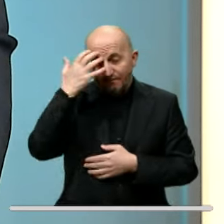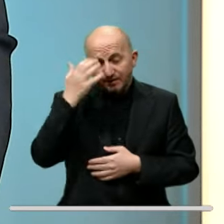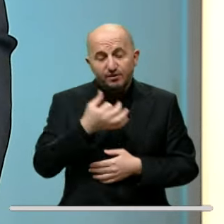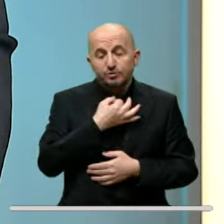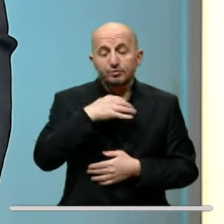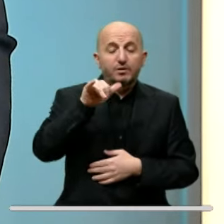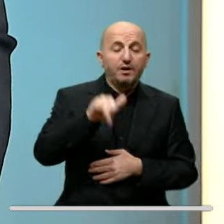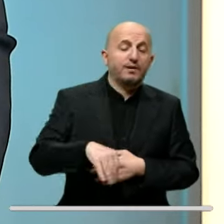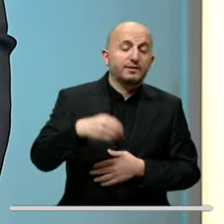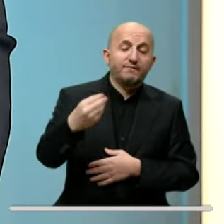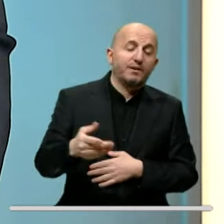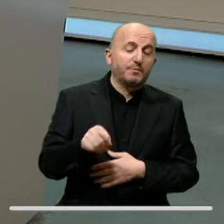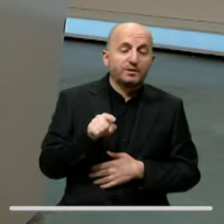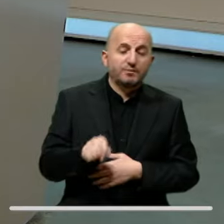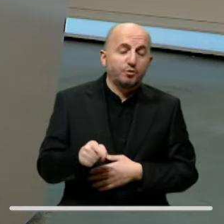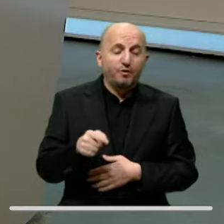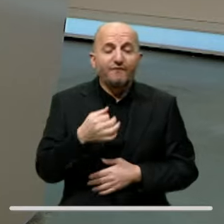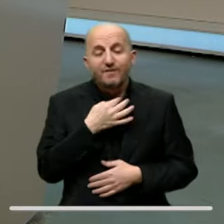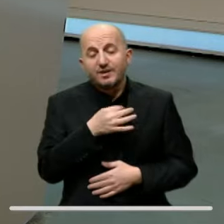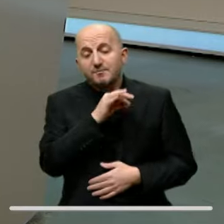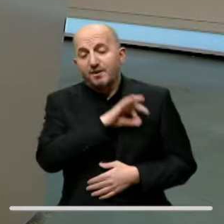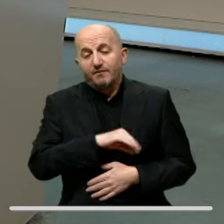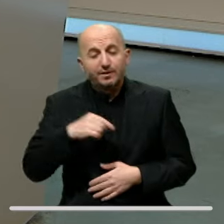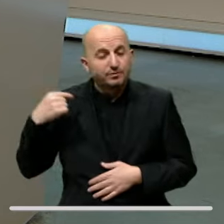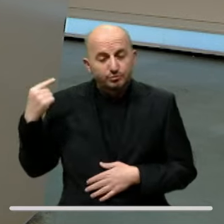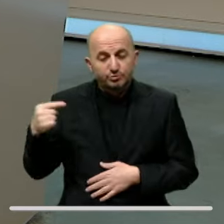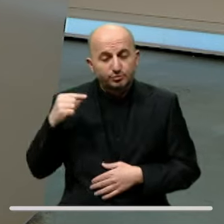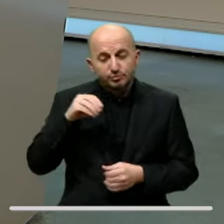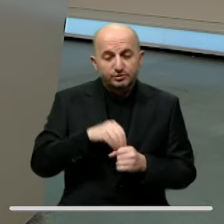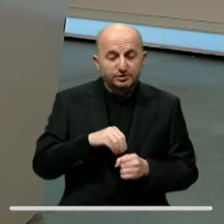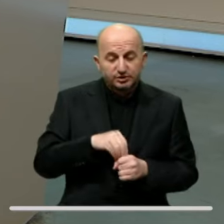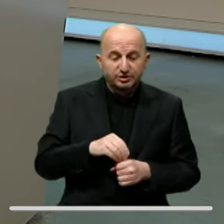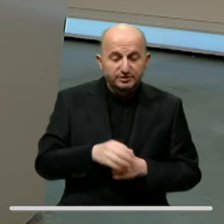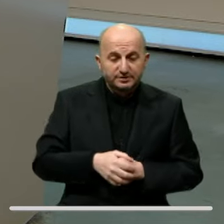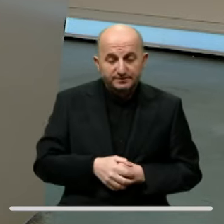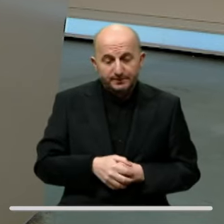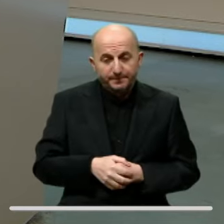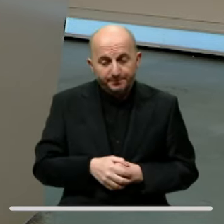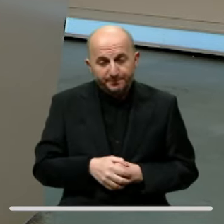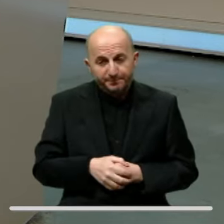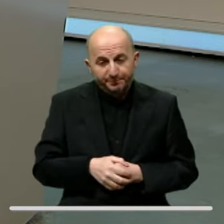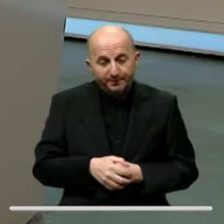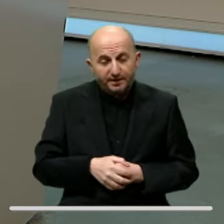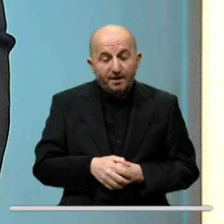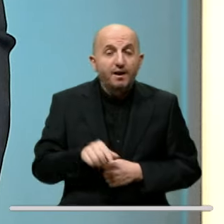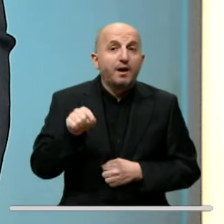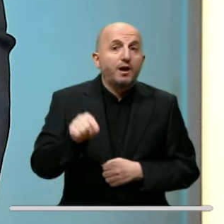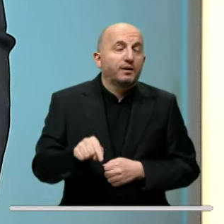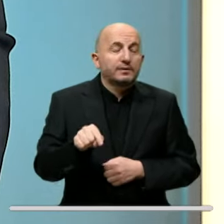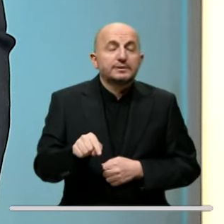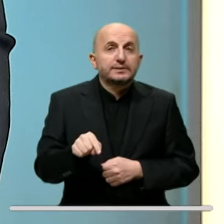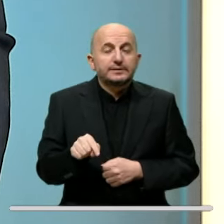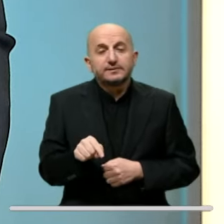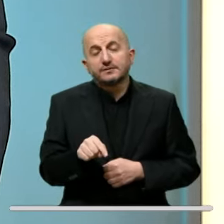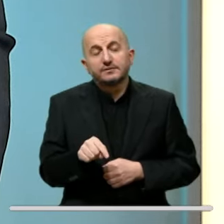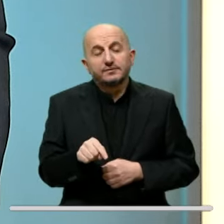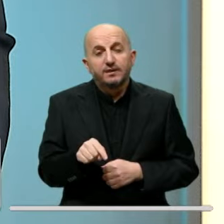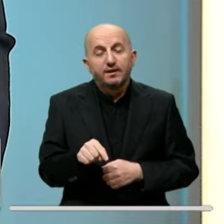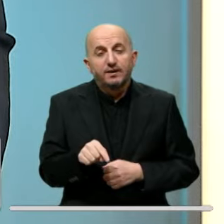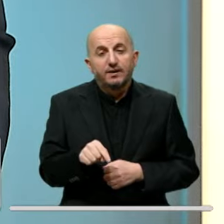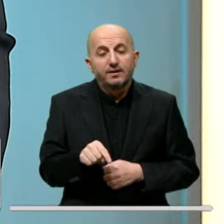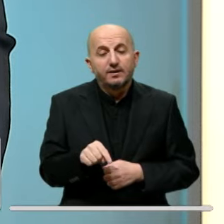hakkını vermektir. Ya burada fakirin menfaati düşünüldüğü için bunu söylüyoruz, tabii, evet, değil mi? Tabii. Burada